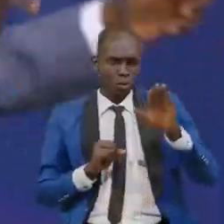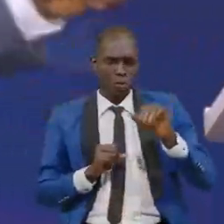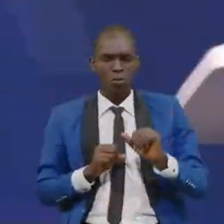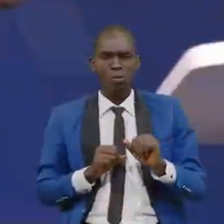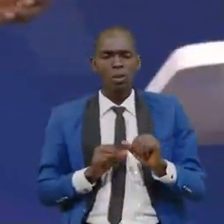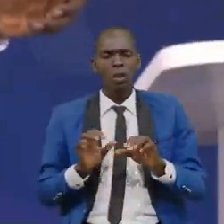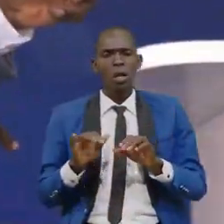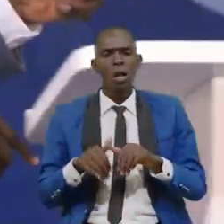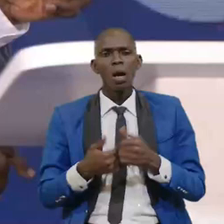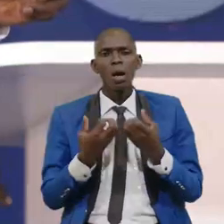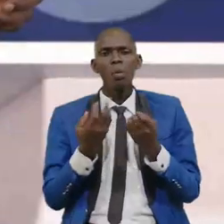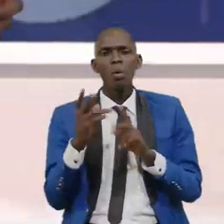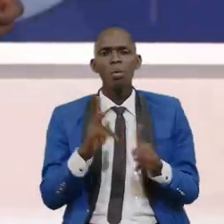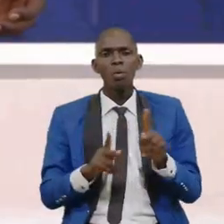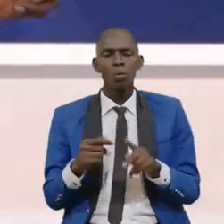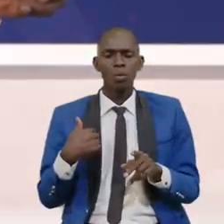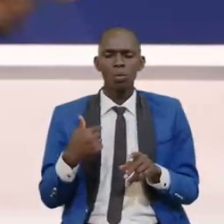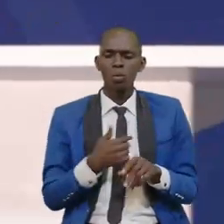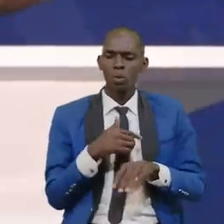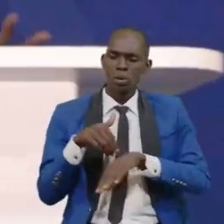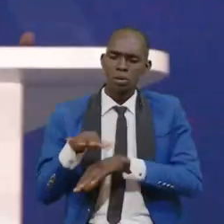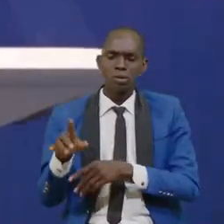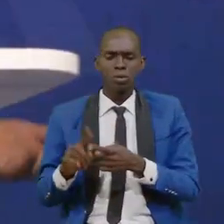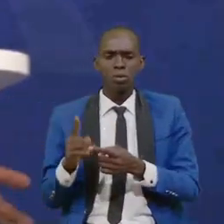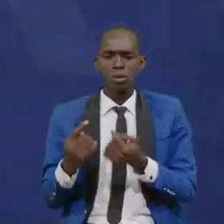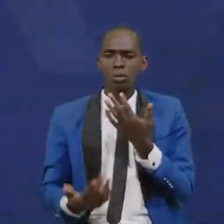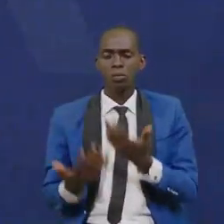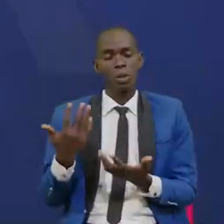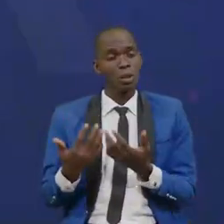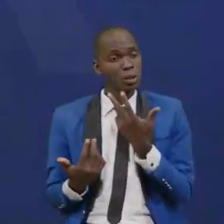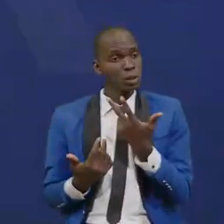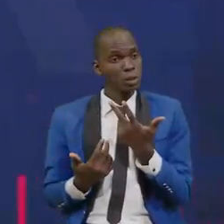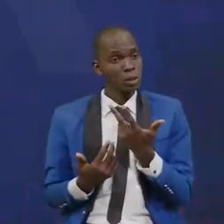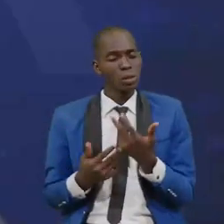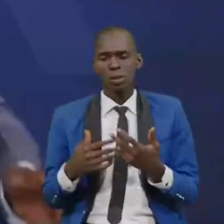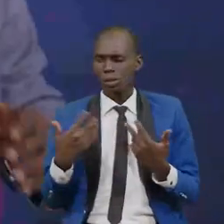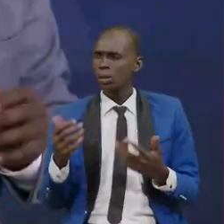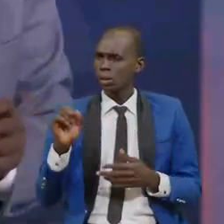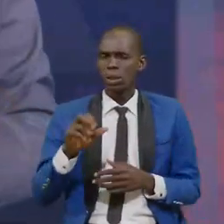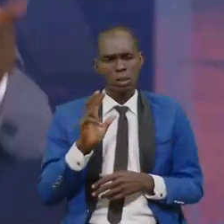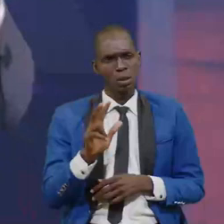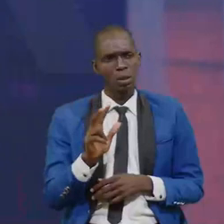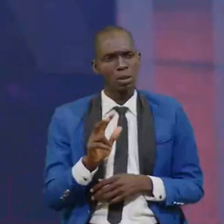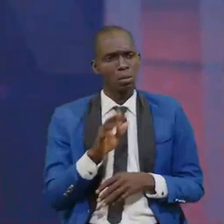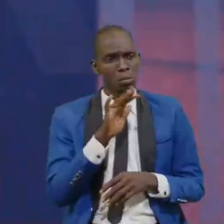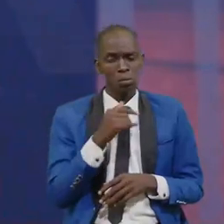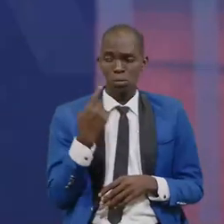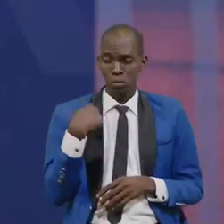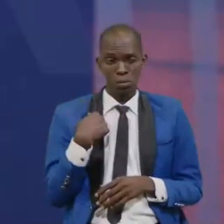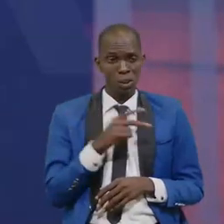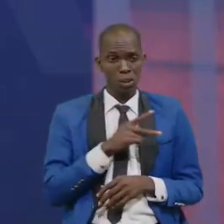que nous n'avons pas jeté trois hommes dans la fournaise? Il dit oui, roi. Il dit, mais je vois quatre.